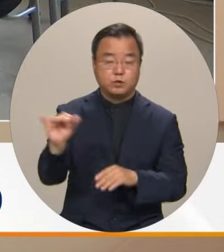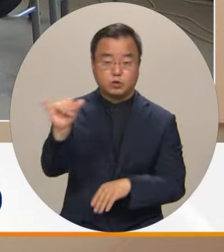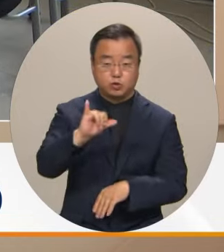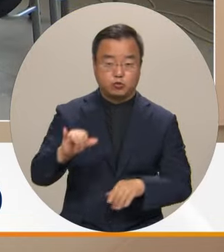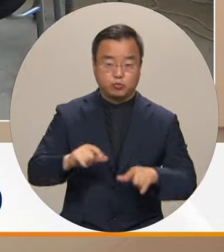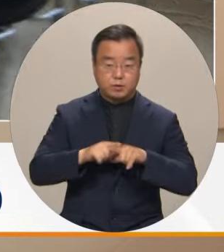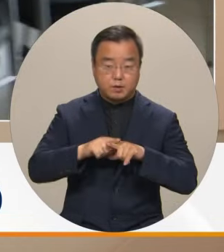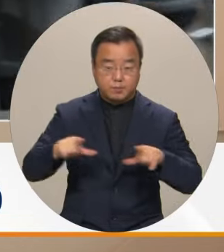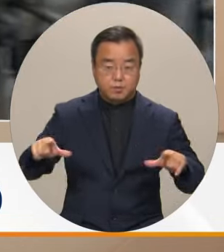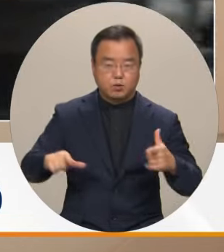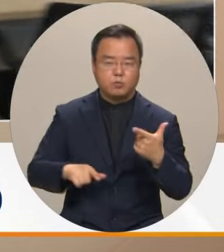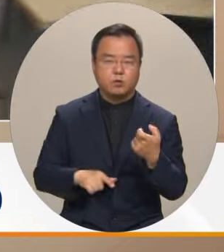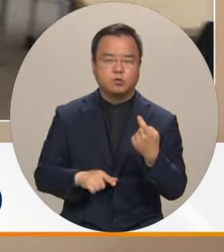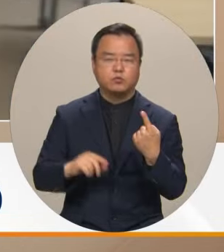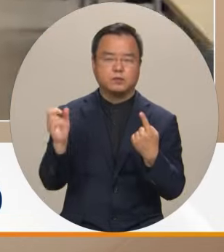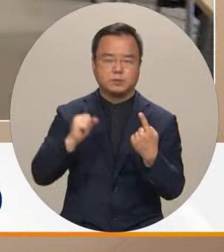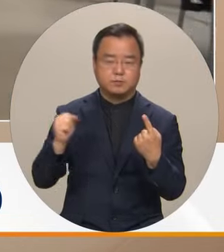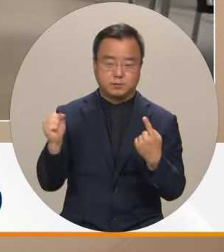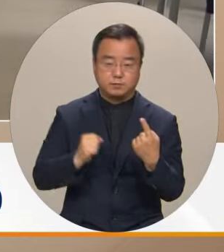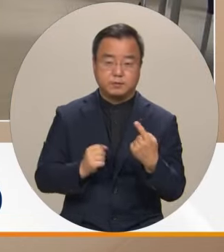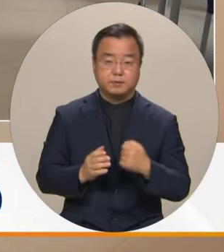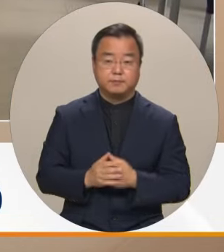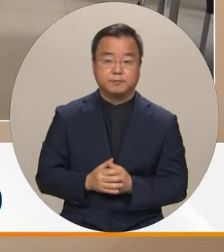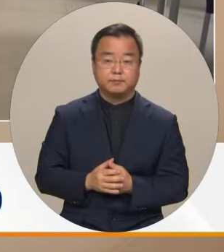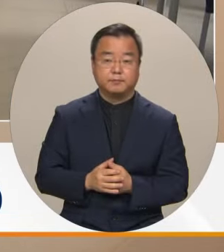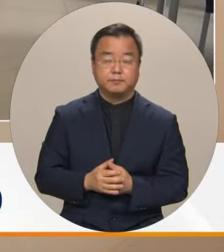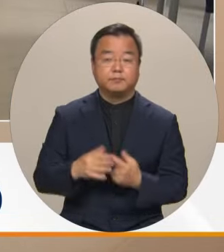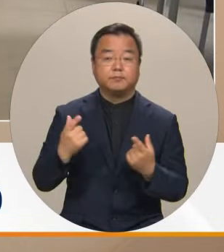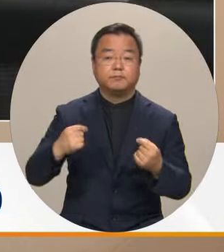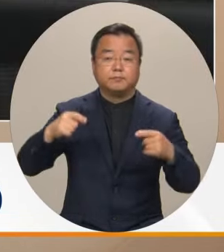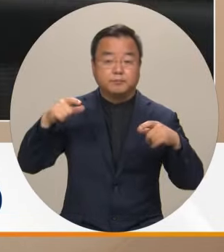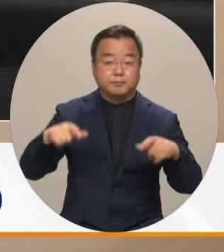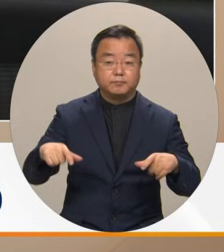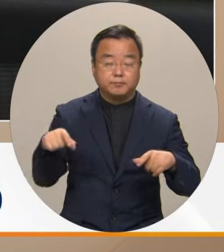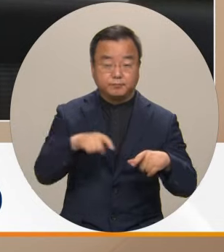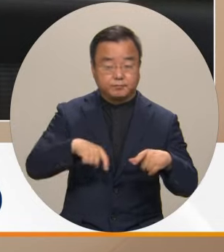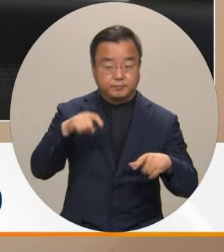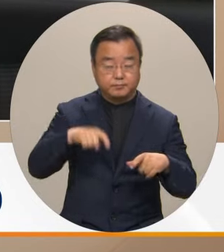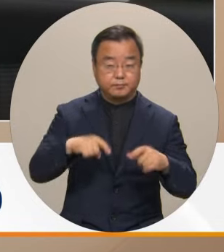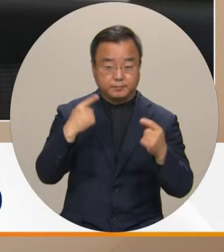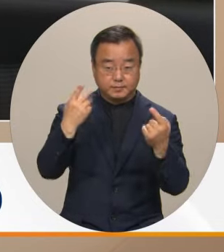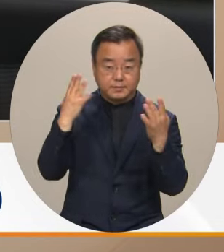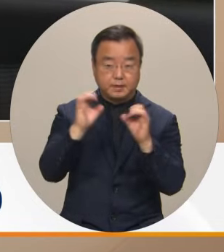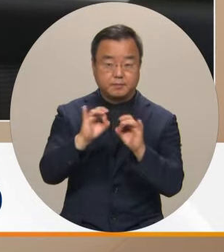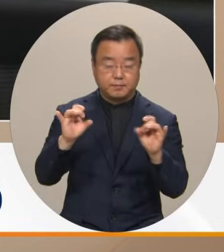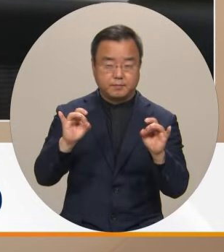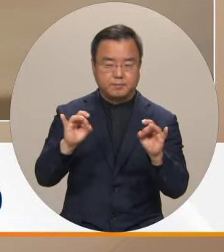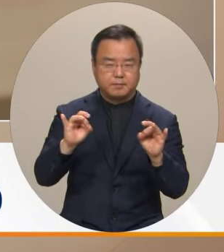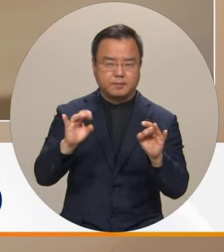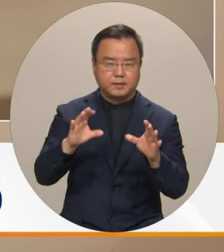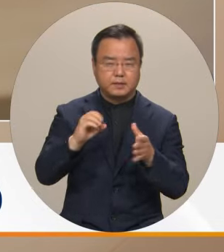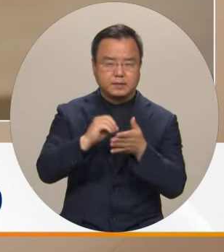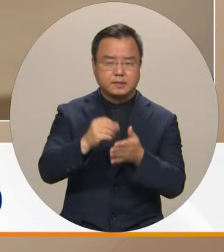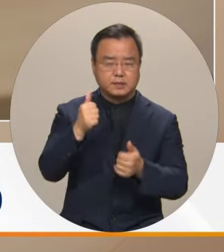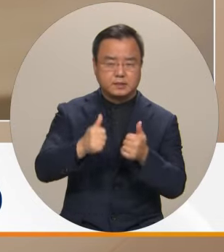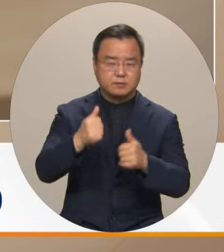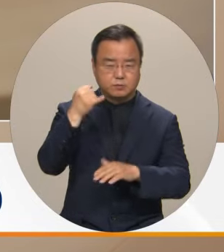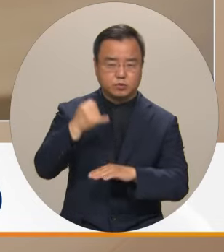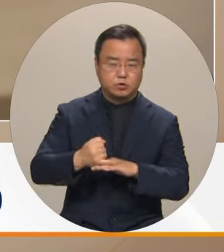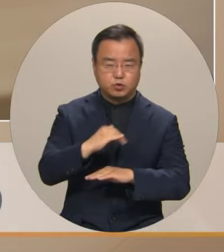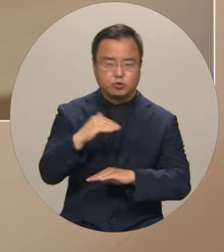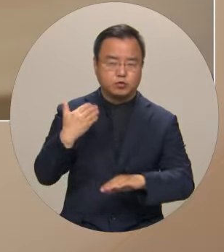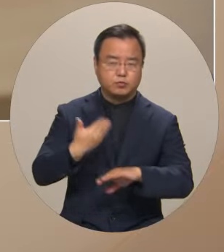평균은 61% 수준이었습니다 같은 지역이라고 해도 대학별 수능 최저 기준이 다른 점도 주목해야